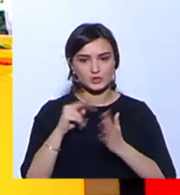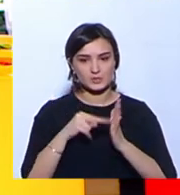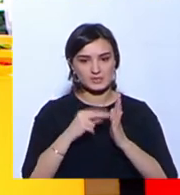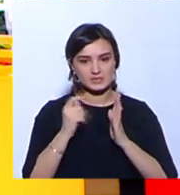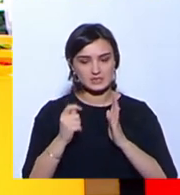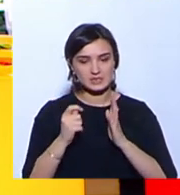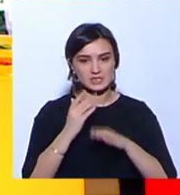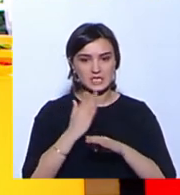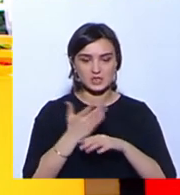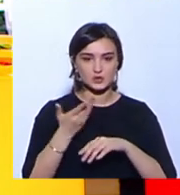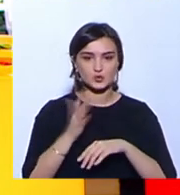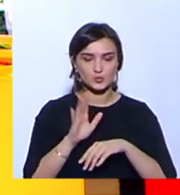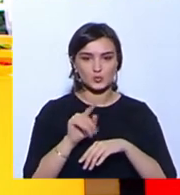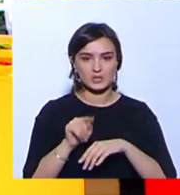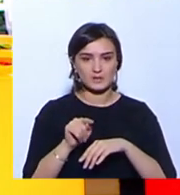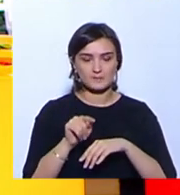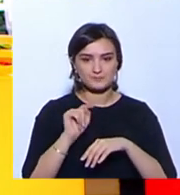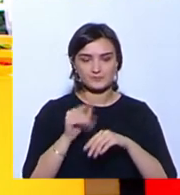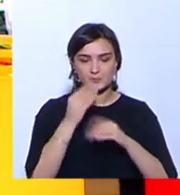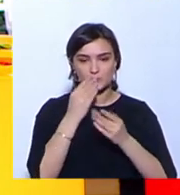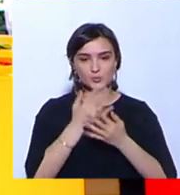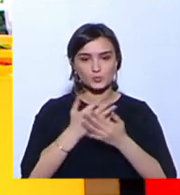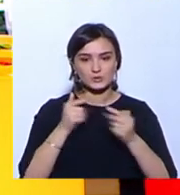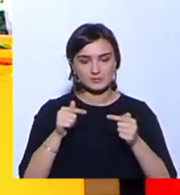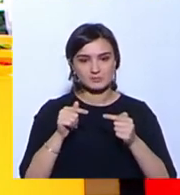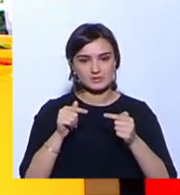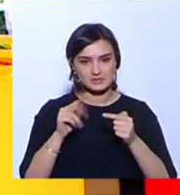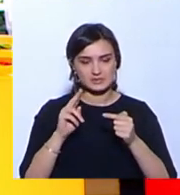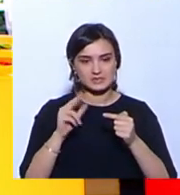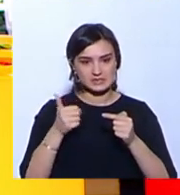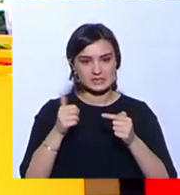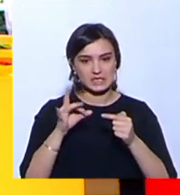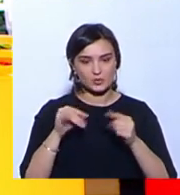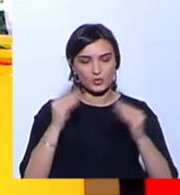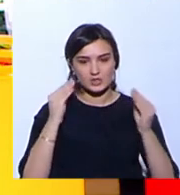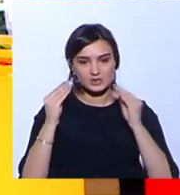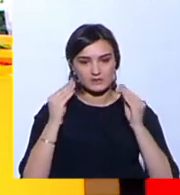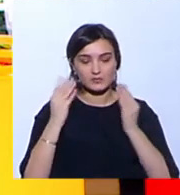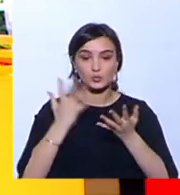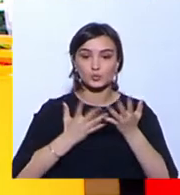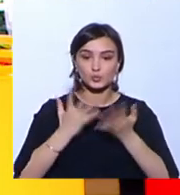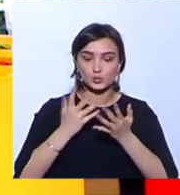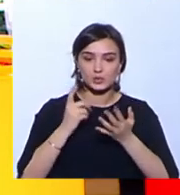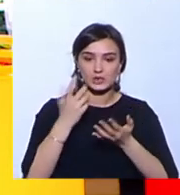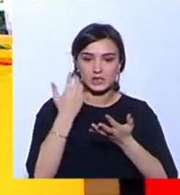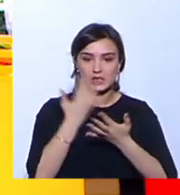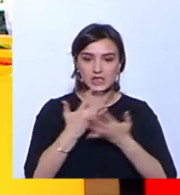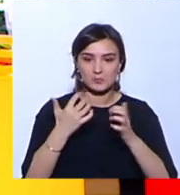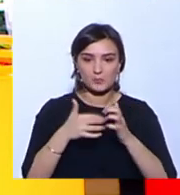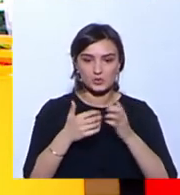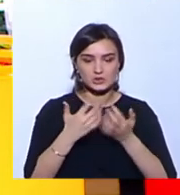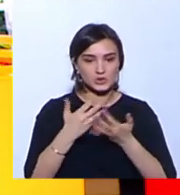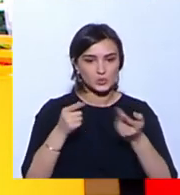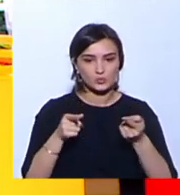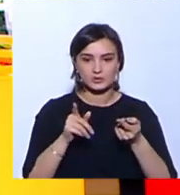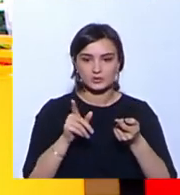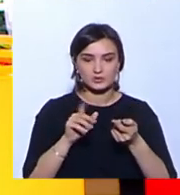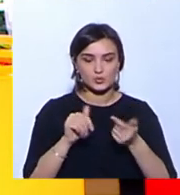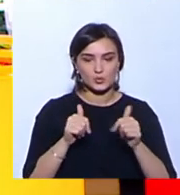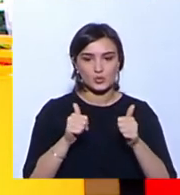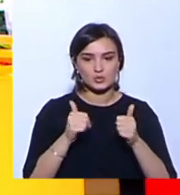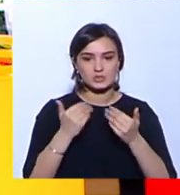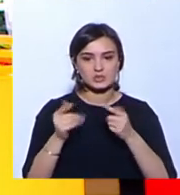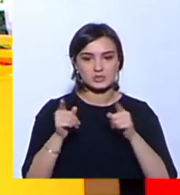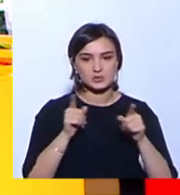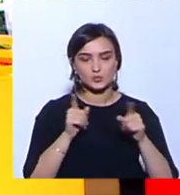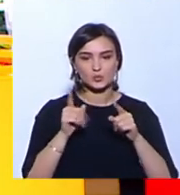შეფასდეს, არის კი არა რისკის პროდუქტების წყაროდ განსახილველი. თუ ხილსაბოსტნეულს არ განვიხილავთ, როგორც ამა თუ იმ